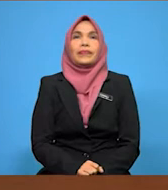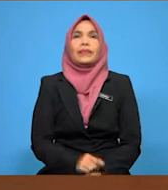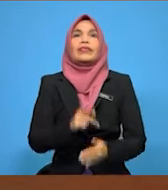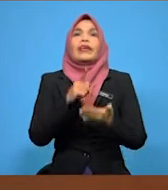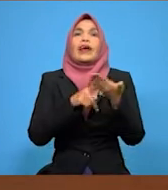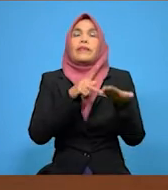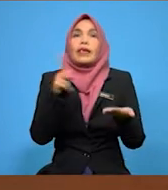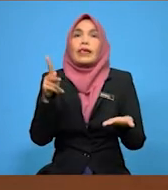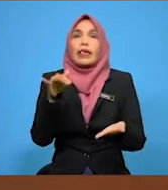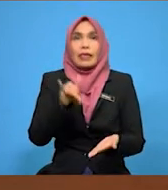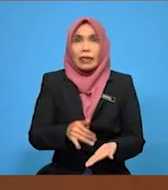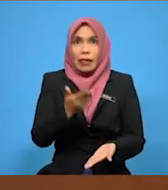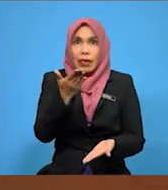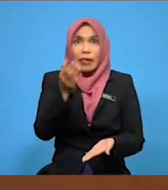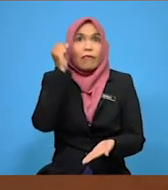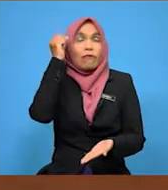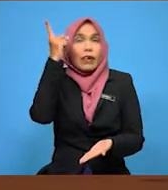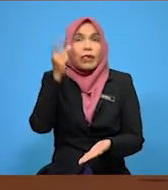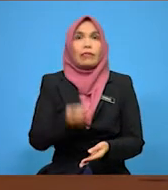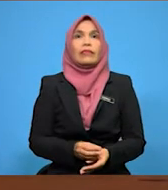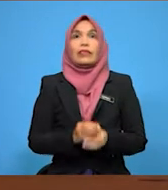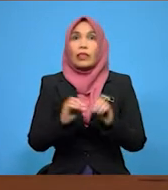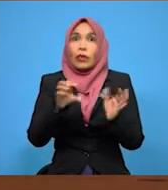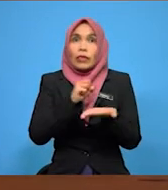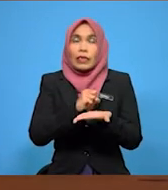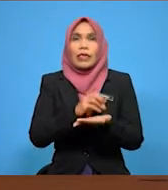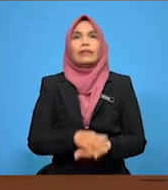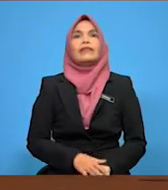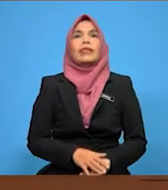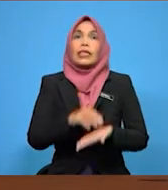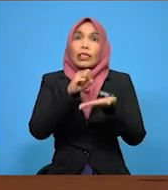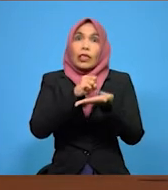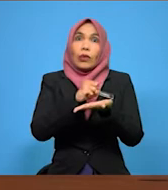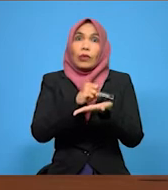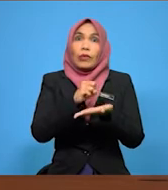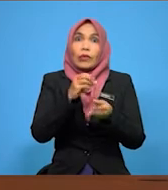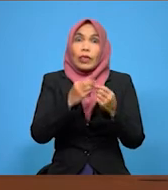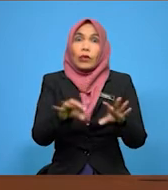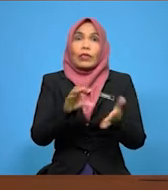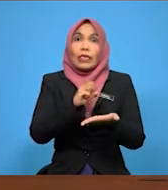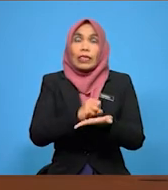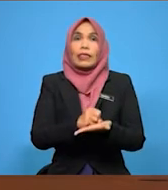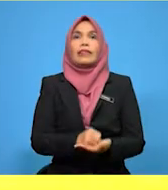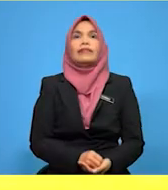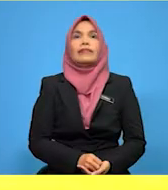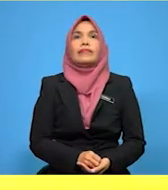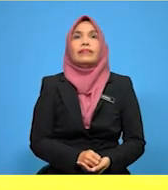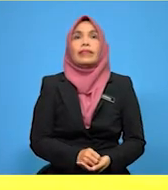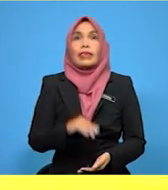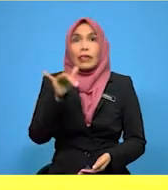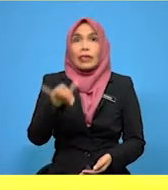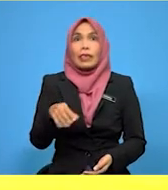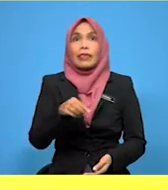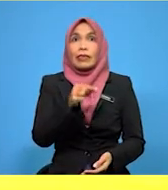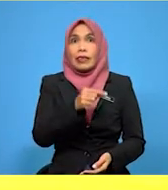Apakah yang anda faham mengenai telur sajian? Telur sajian merupakan telur yang dihasilkan oleh ayam